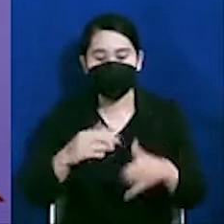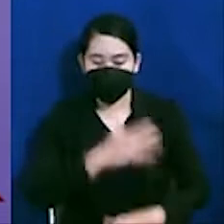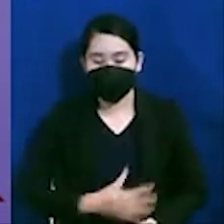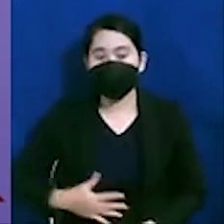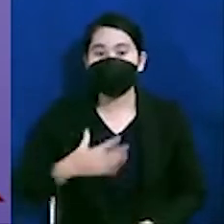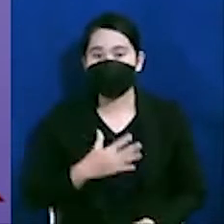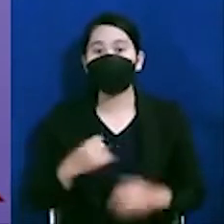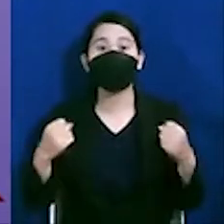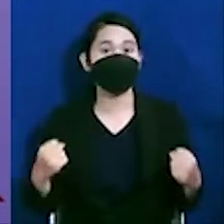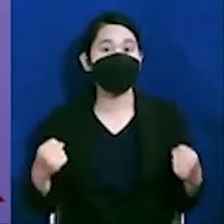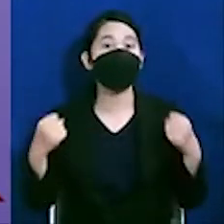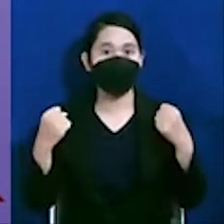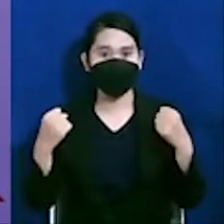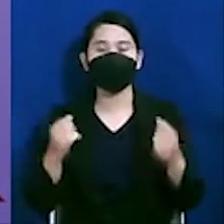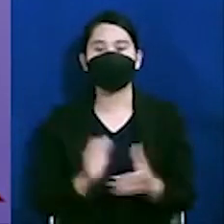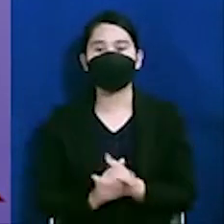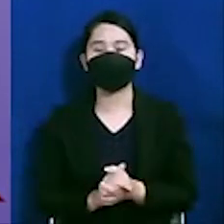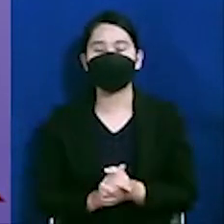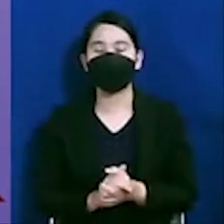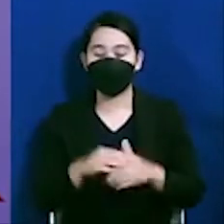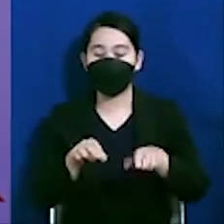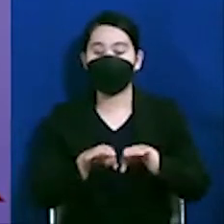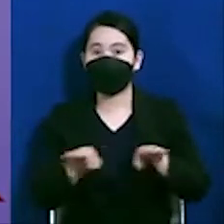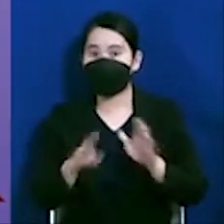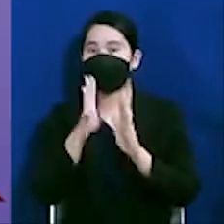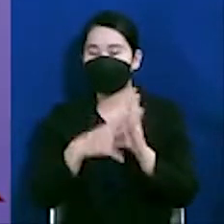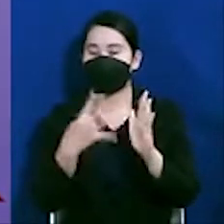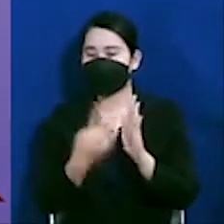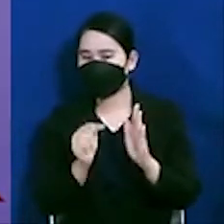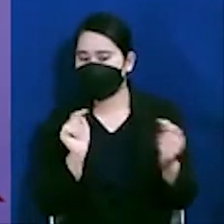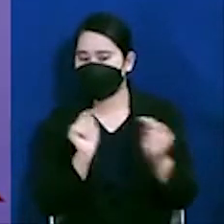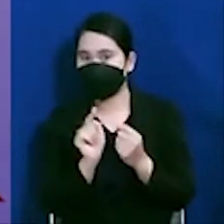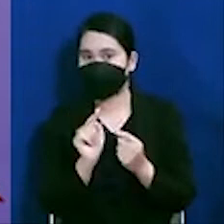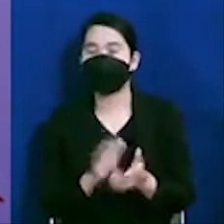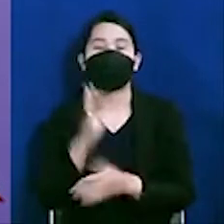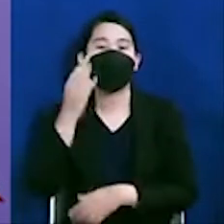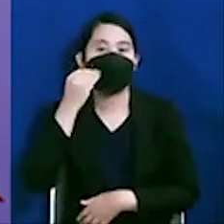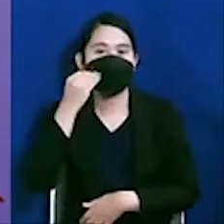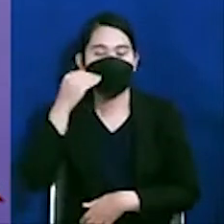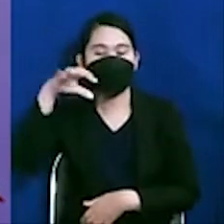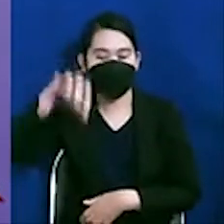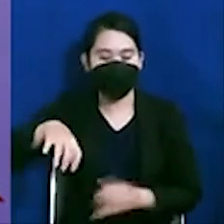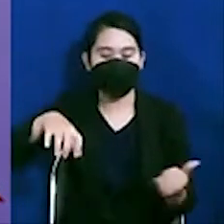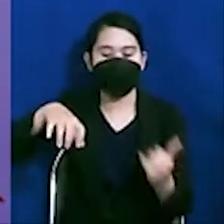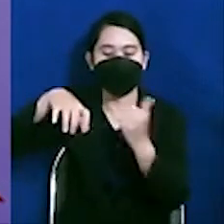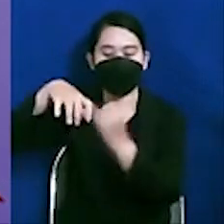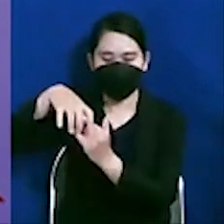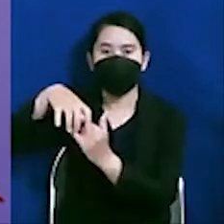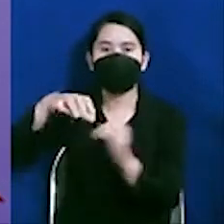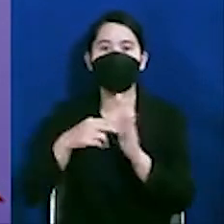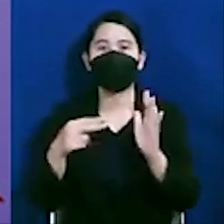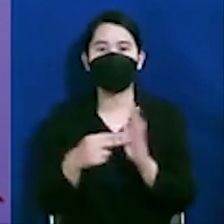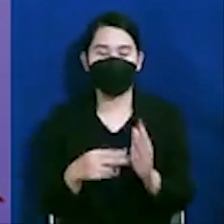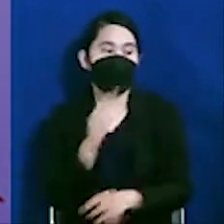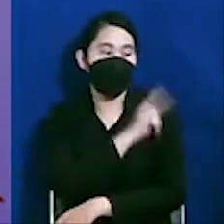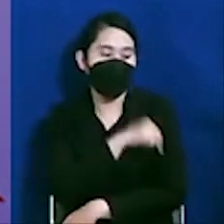ดีนะครับแล้วก็มีข้อกำหนดที่ที่เหมาะสมกับการทำคม isolationที่ท่านดีสมศักดิ์ได้นำเรียนนะครับ 3